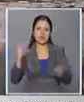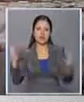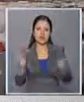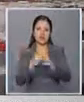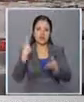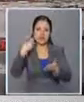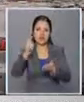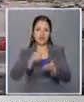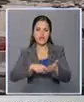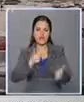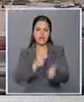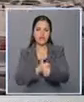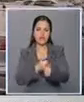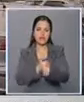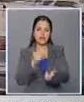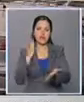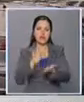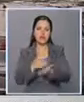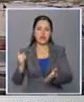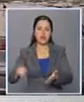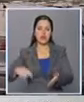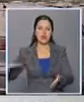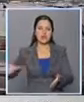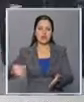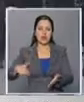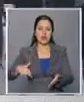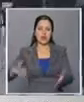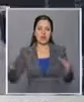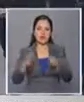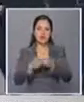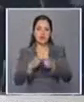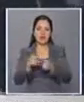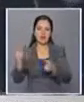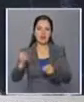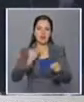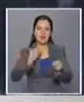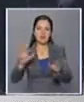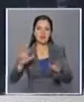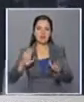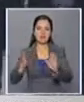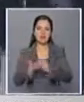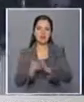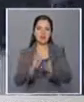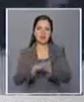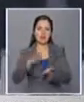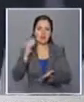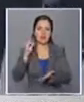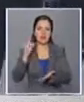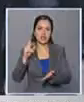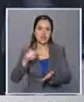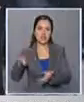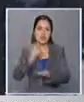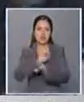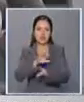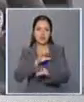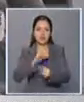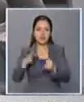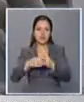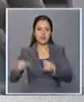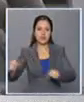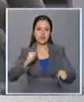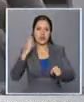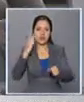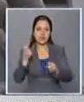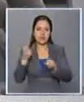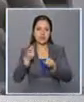столицы заверил заместитель начальника департамента по ЧС города Алматы Юрий Ильин. По его словам, подземные толчки в Алматы в первую